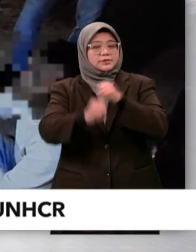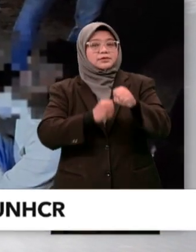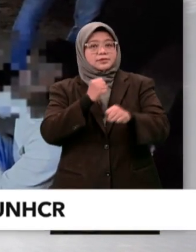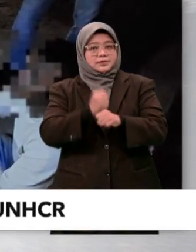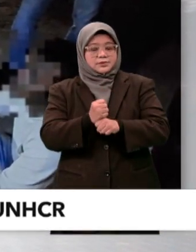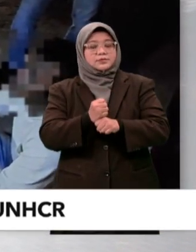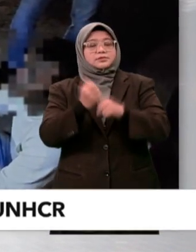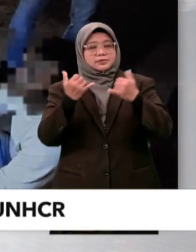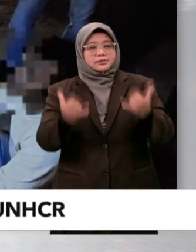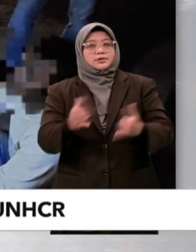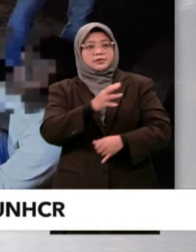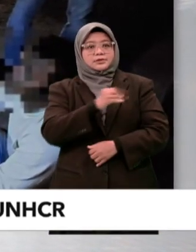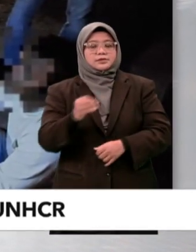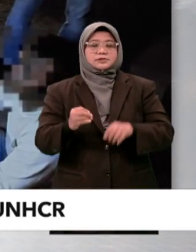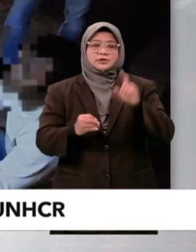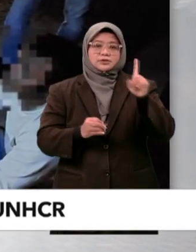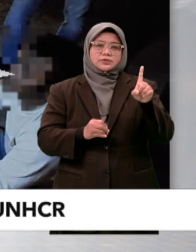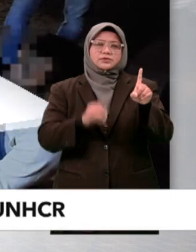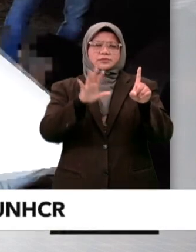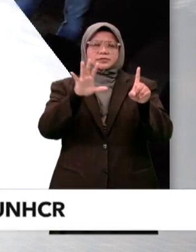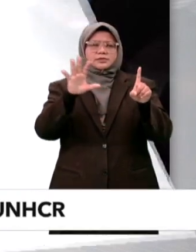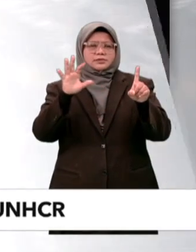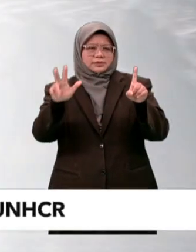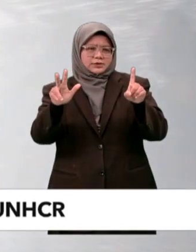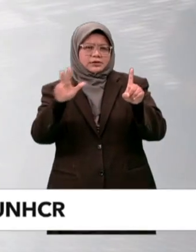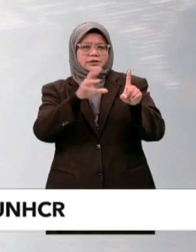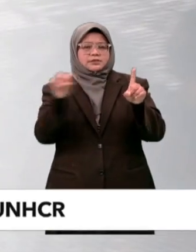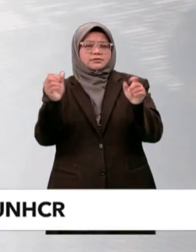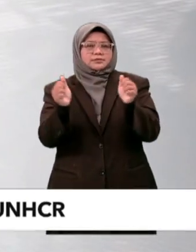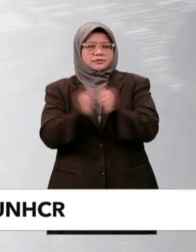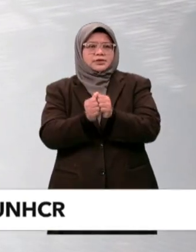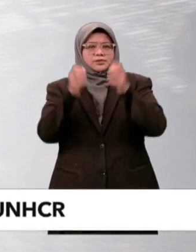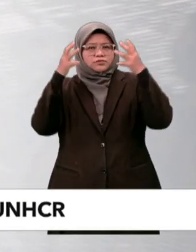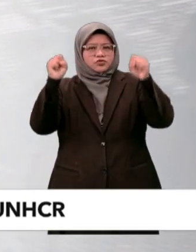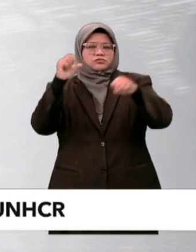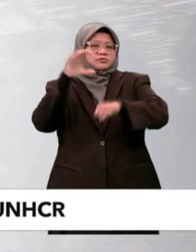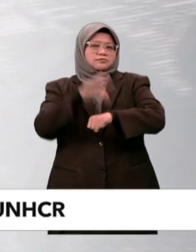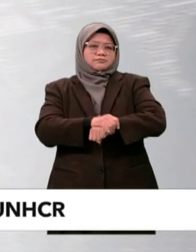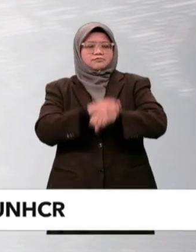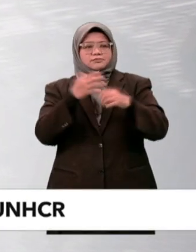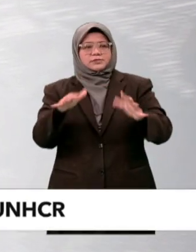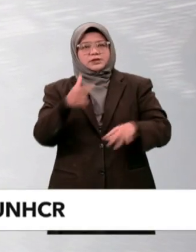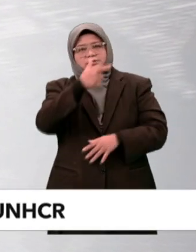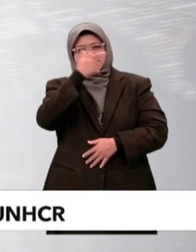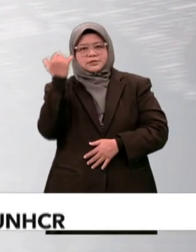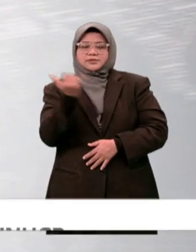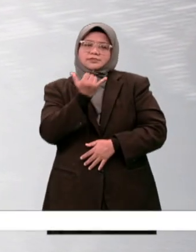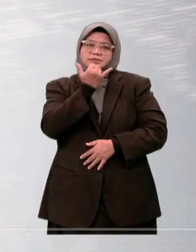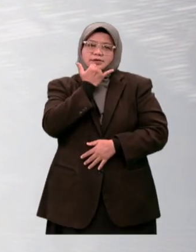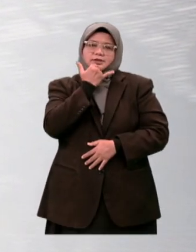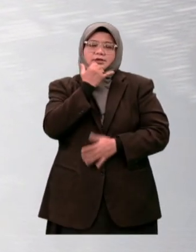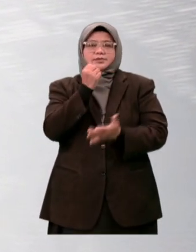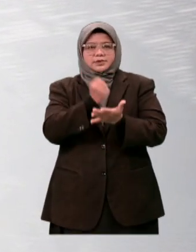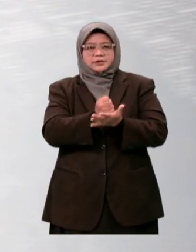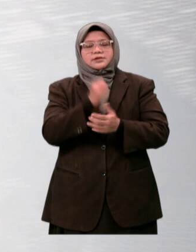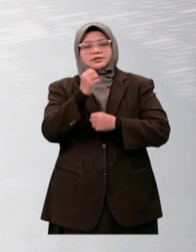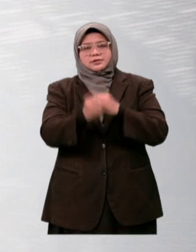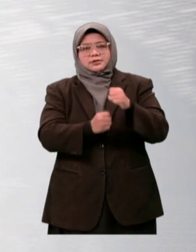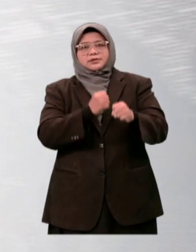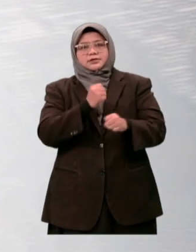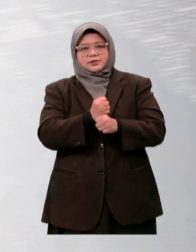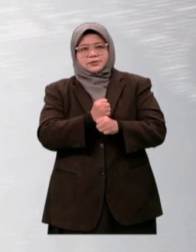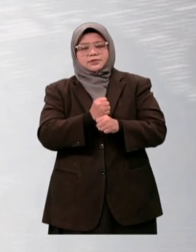dan ramai 153 warga asing bersama 32 majikan ditahan karena berbagai kesalahan emigrasi yang dalam tempo